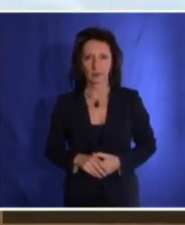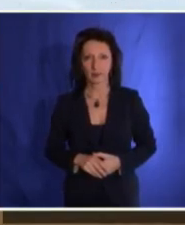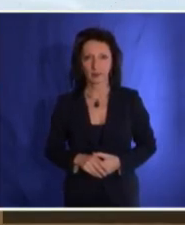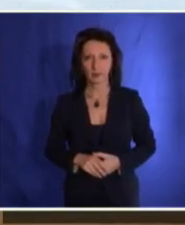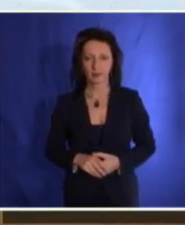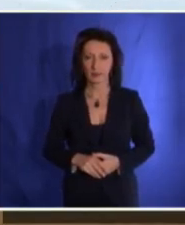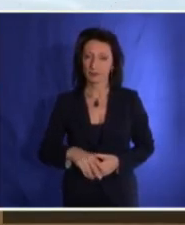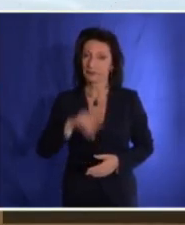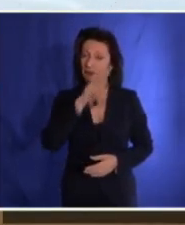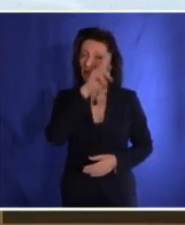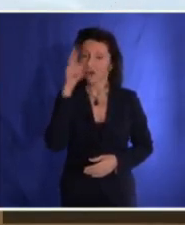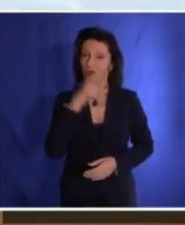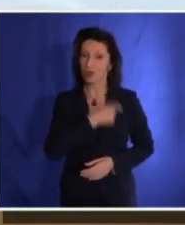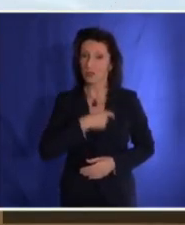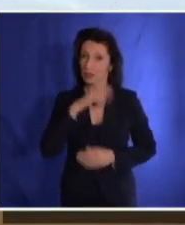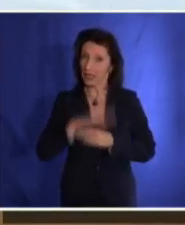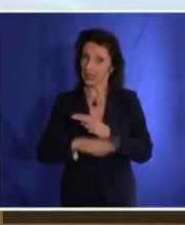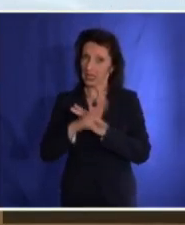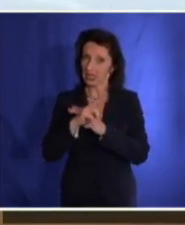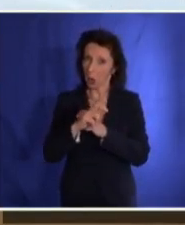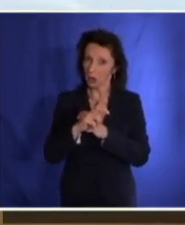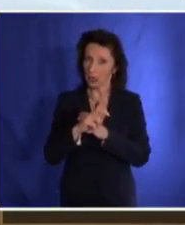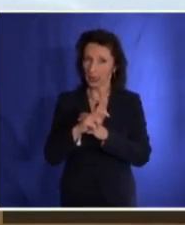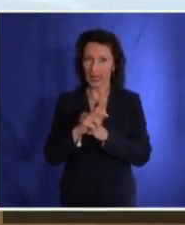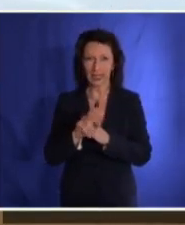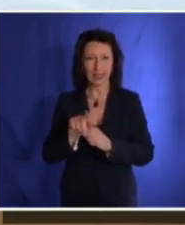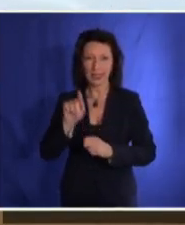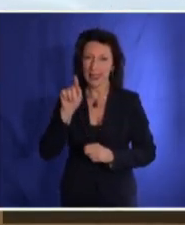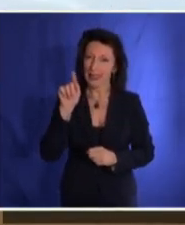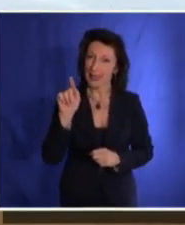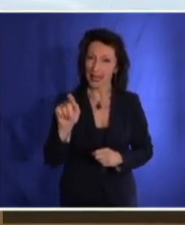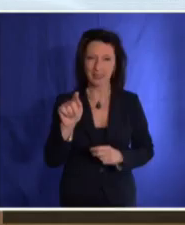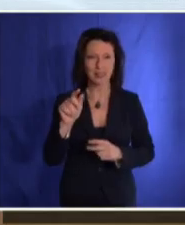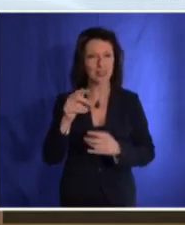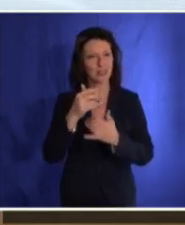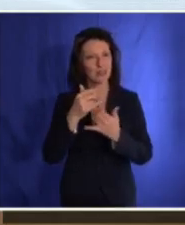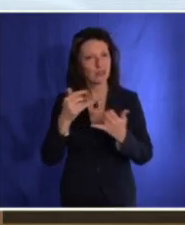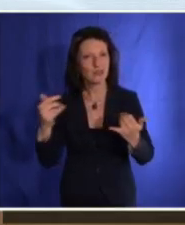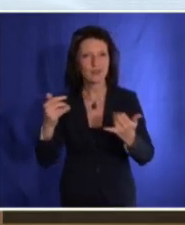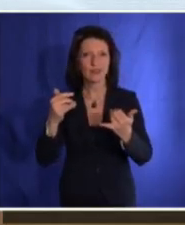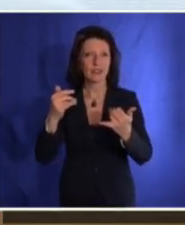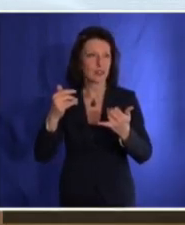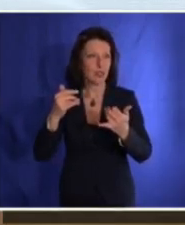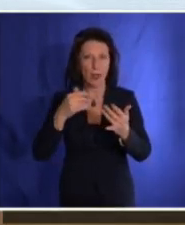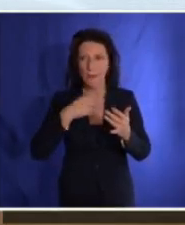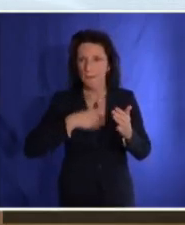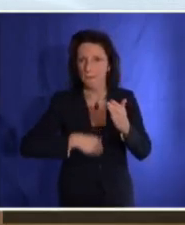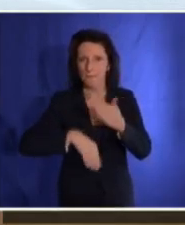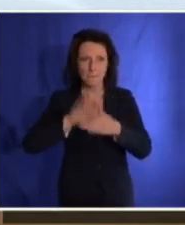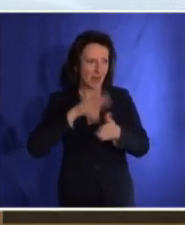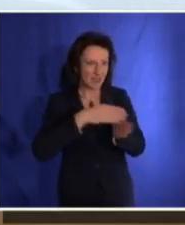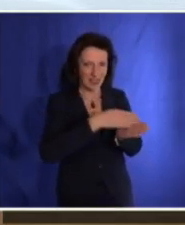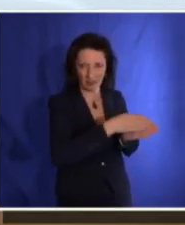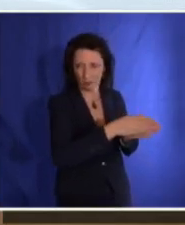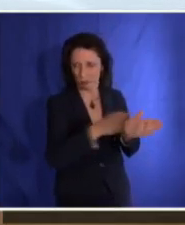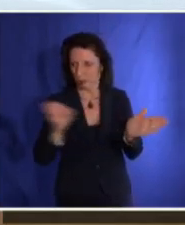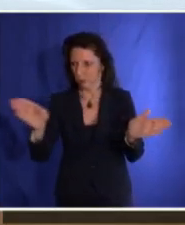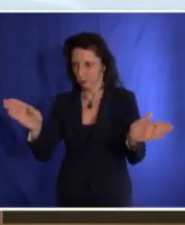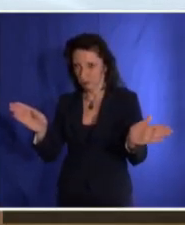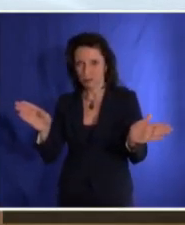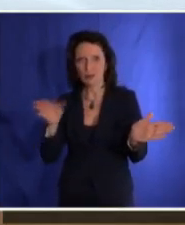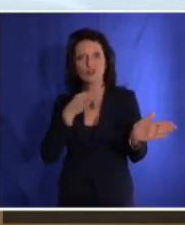Die Volkspartei Niederösterreich als die starke Stimme für die breite Mitte.